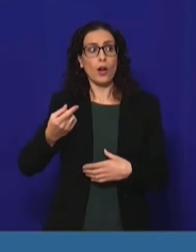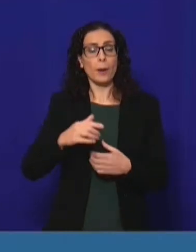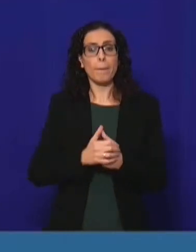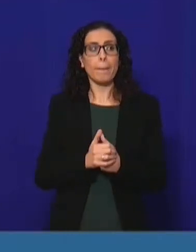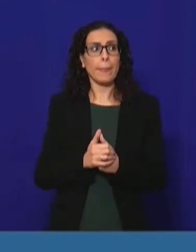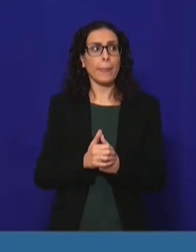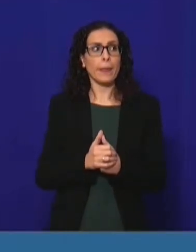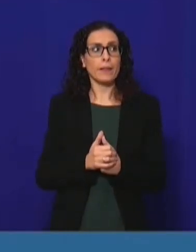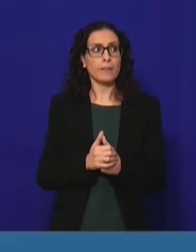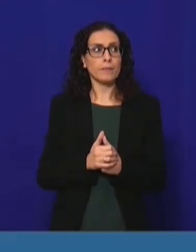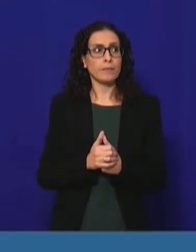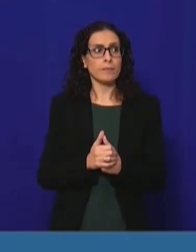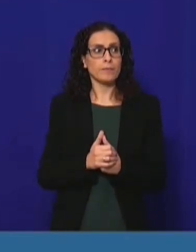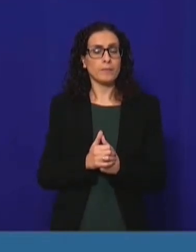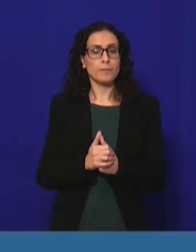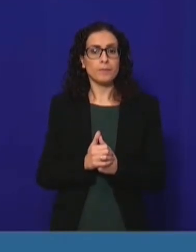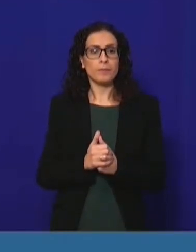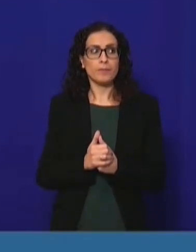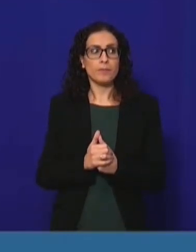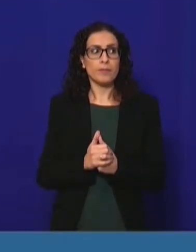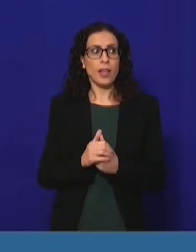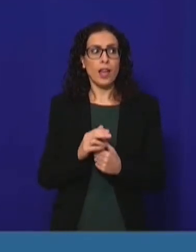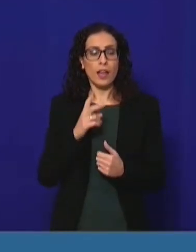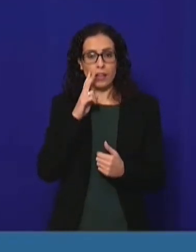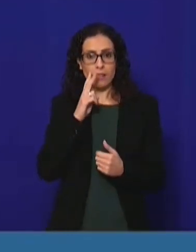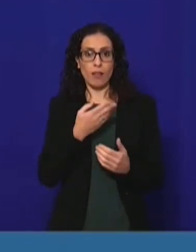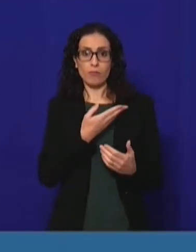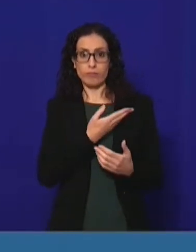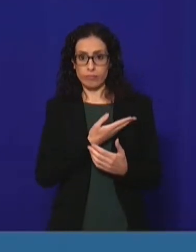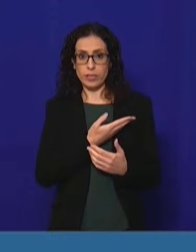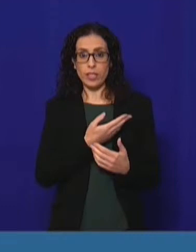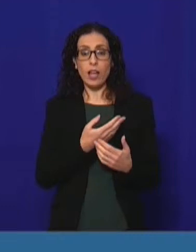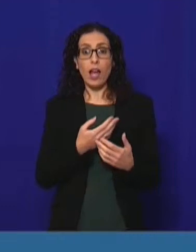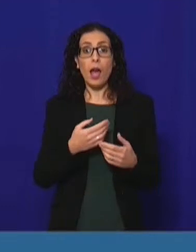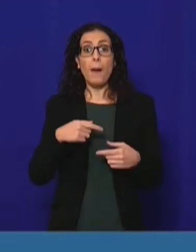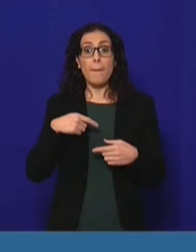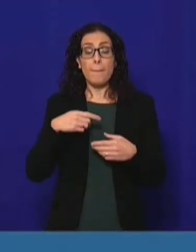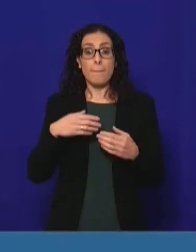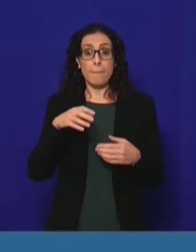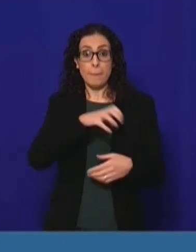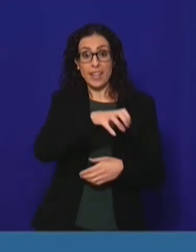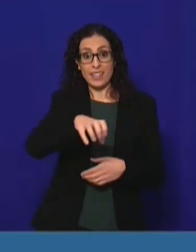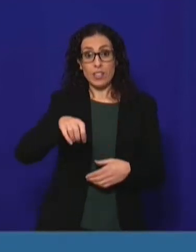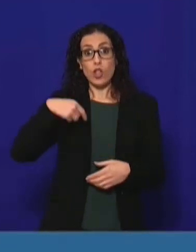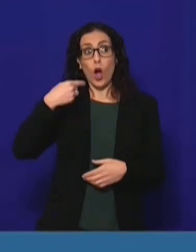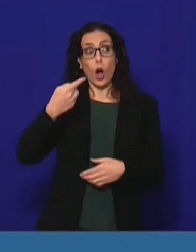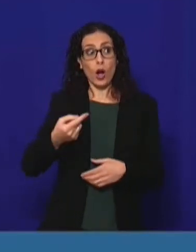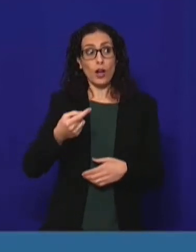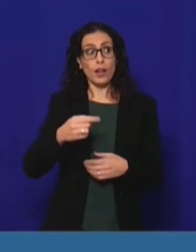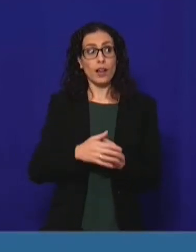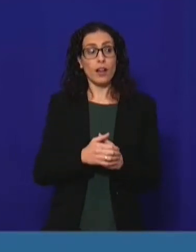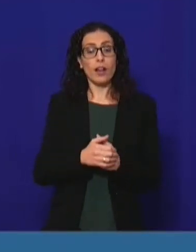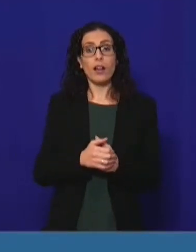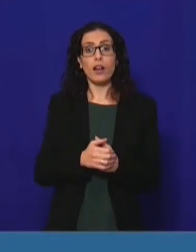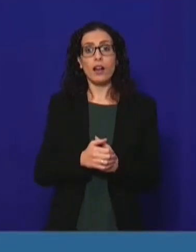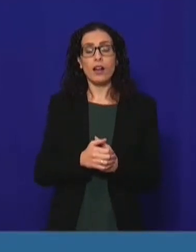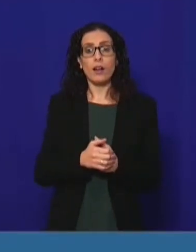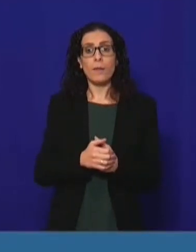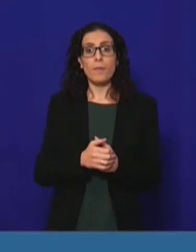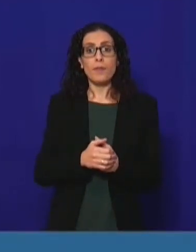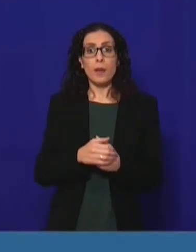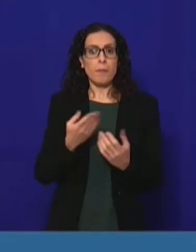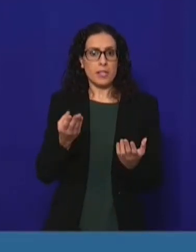din il-grafika li għandna hemmhekk tara li pajjiżi oħrajn bħal pereżempju Poland telgħu